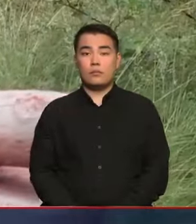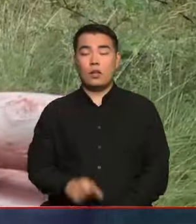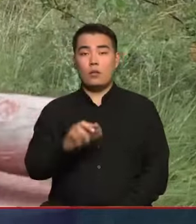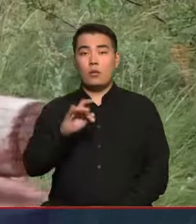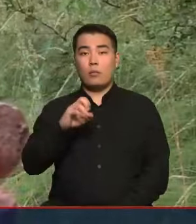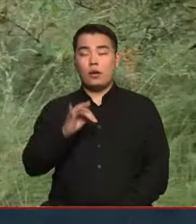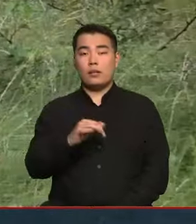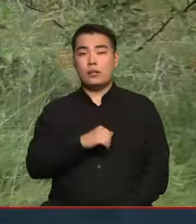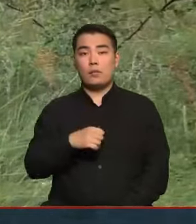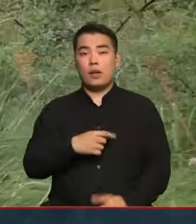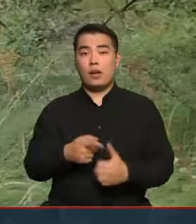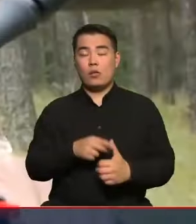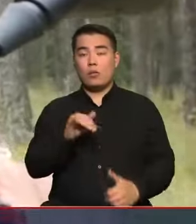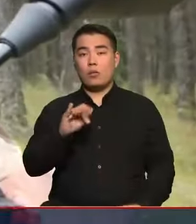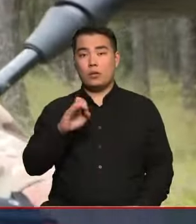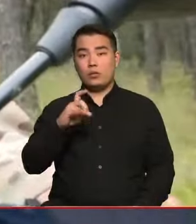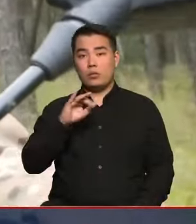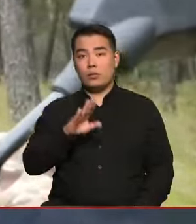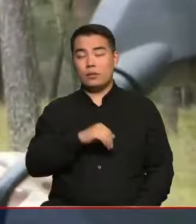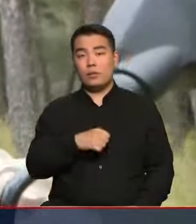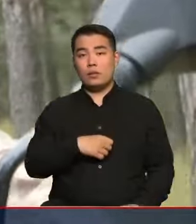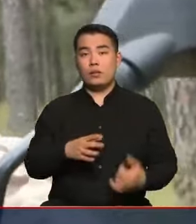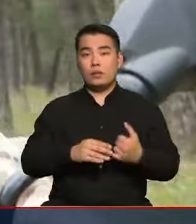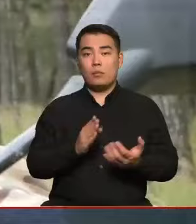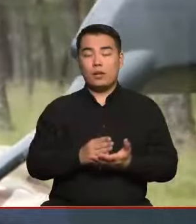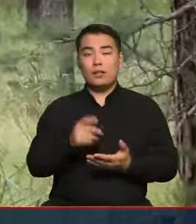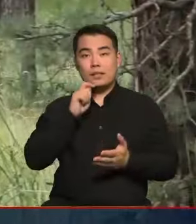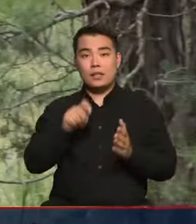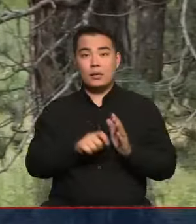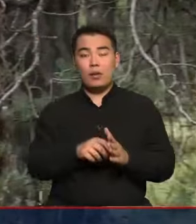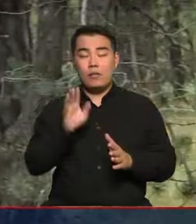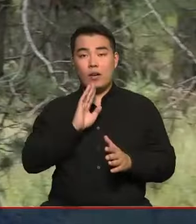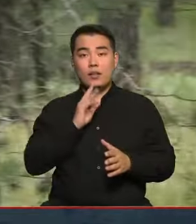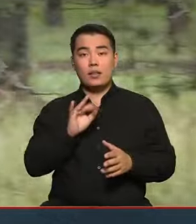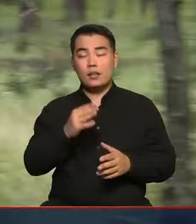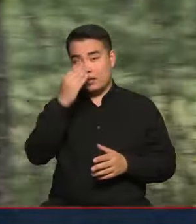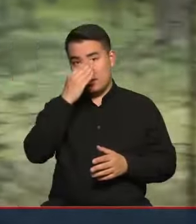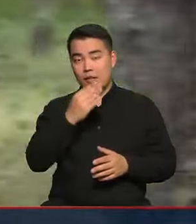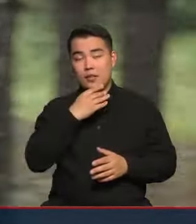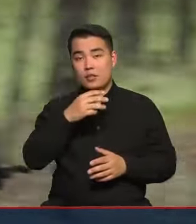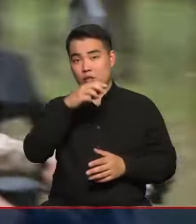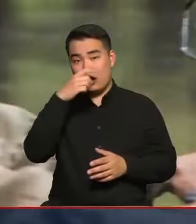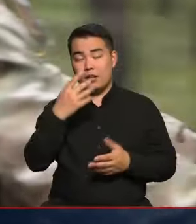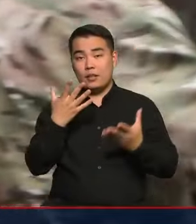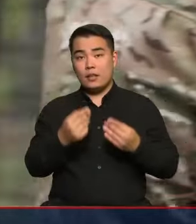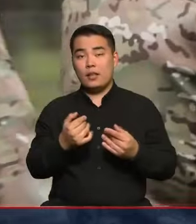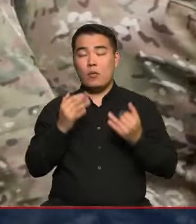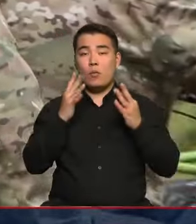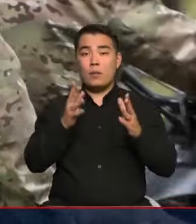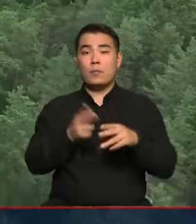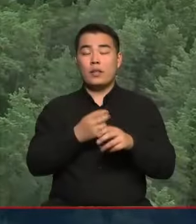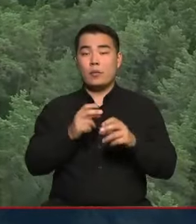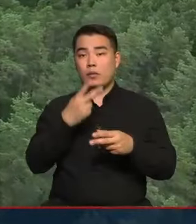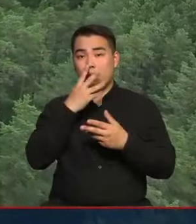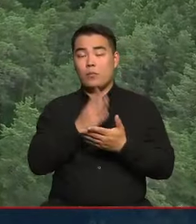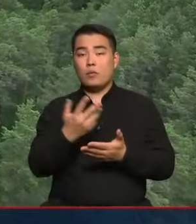Бурабайда Есімтай Құрманқұловтың табаны тимеген жер жоқ шығар. Ол қыстың қақыған суығы мен жаздың аптап ыстығында да орман қауіпсіздігін қадағалайды.